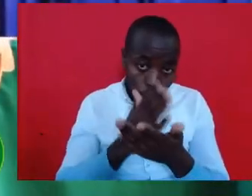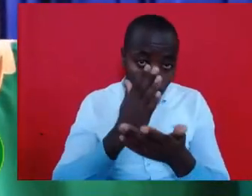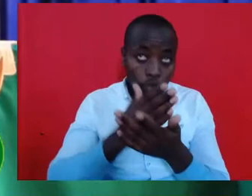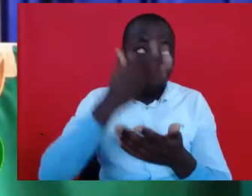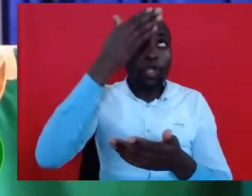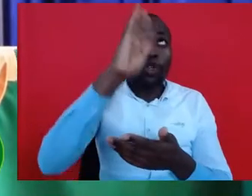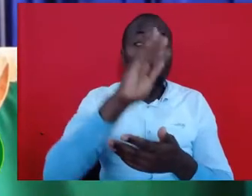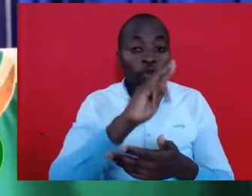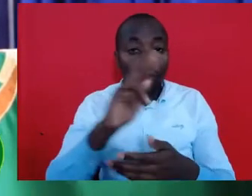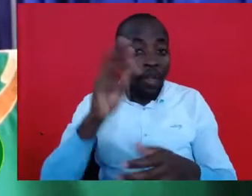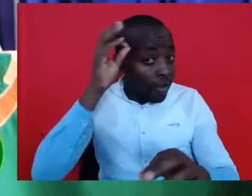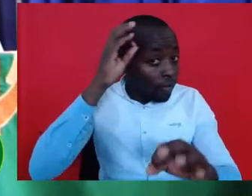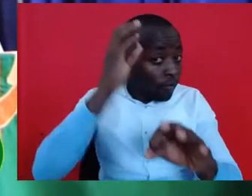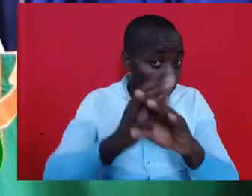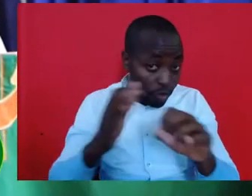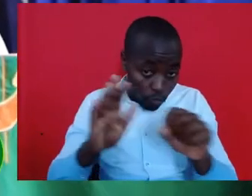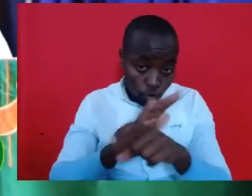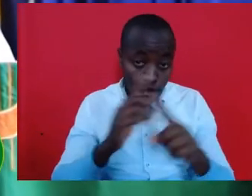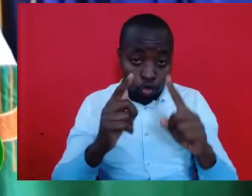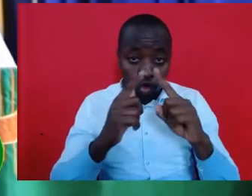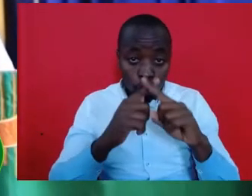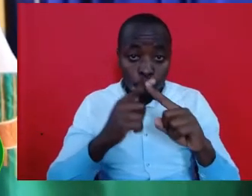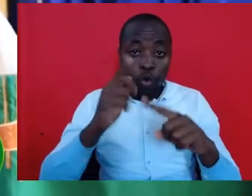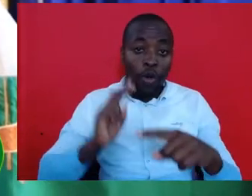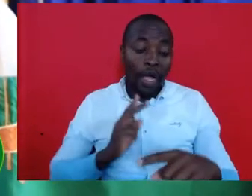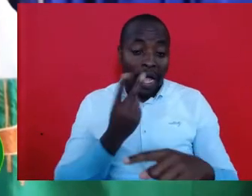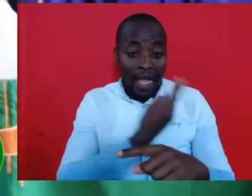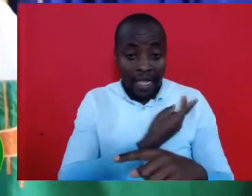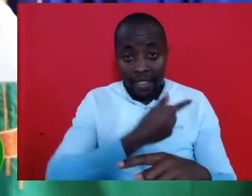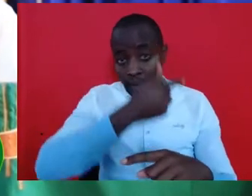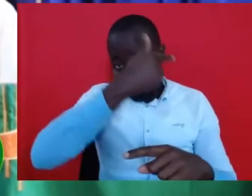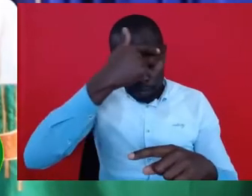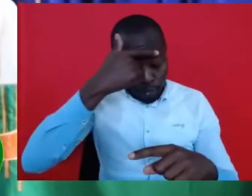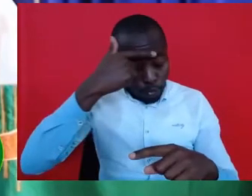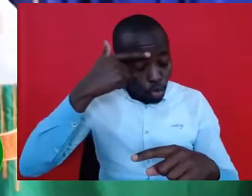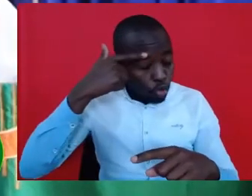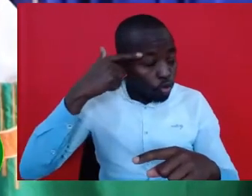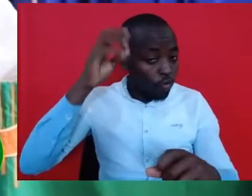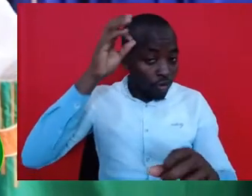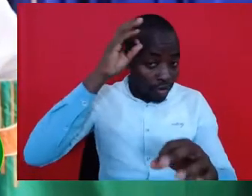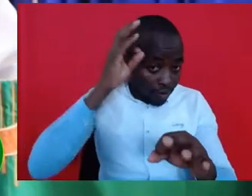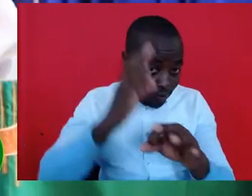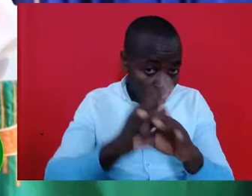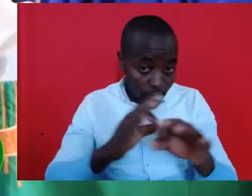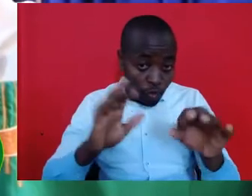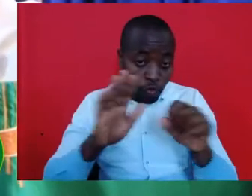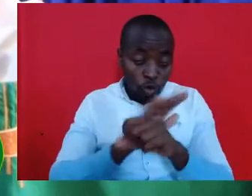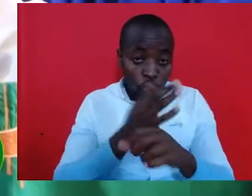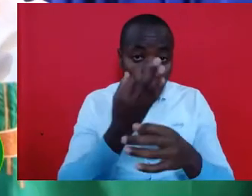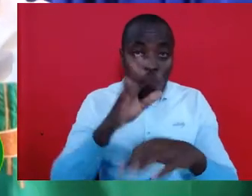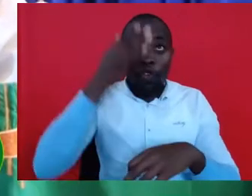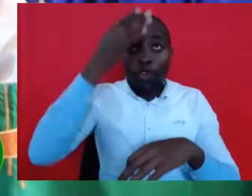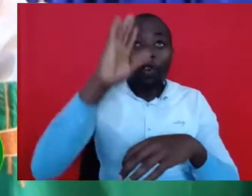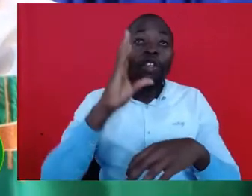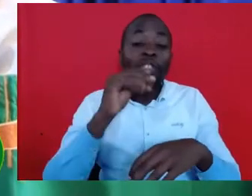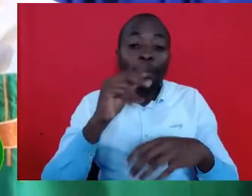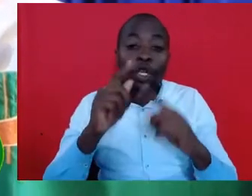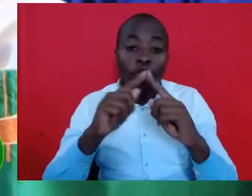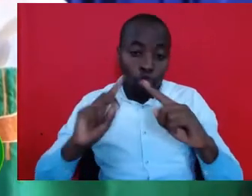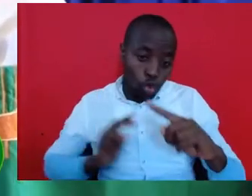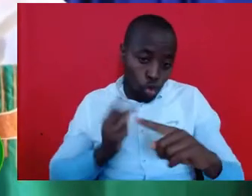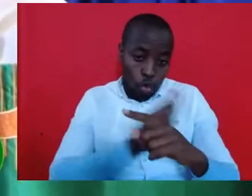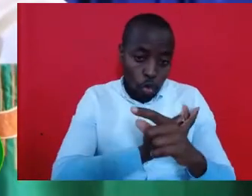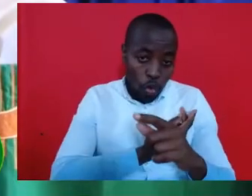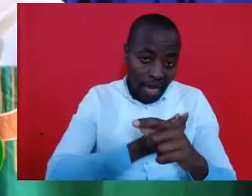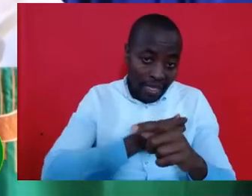uaminifu kwetu Bwana. Na katika uaminifu wako nena nasi, tuzingile kwa